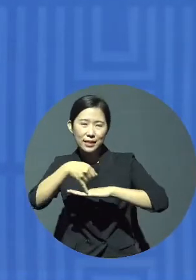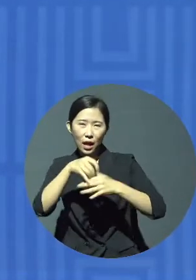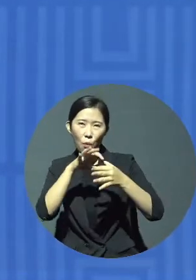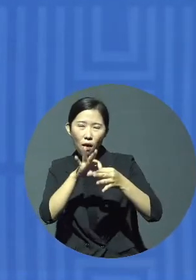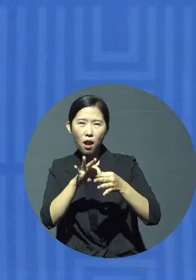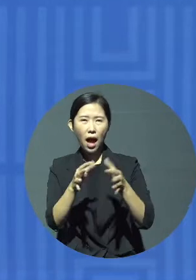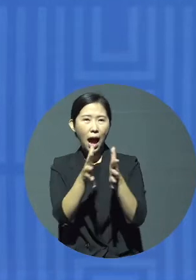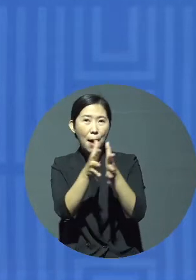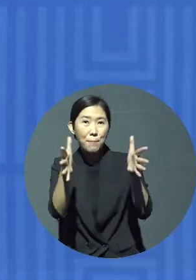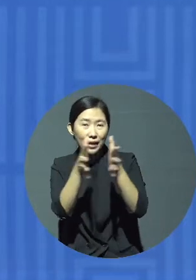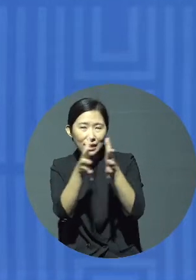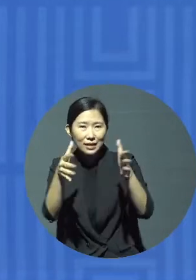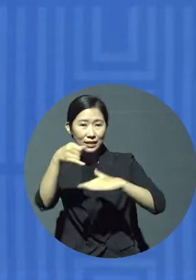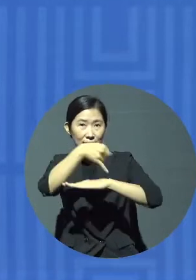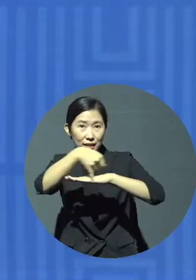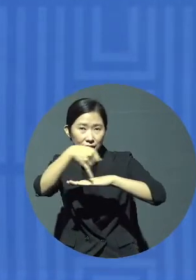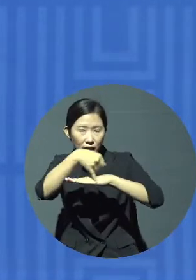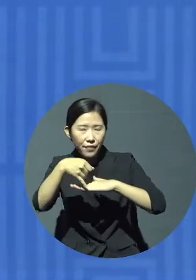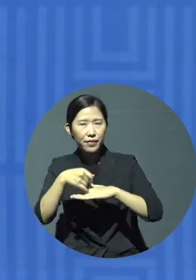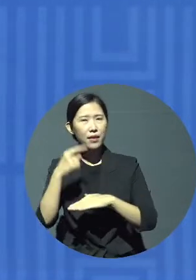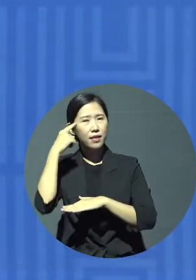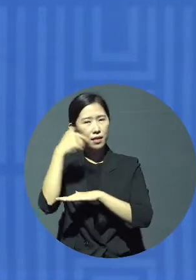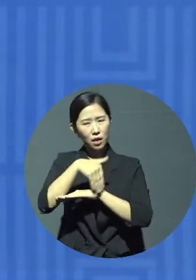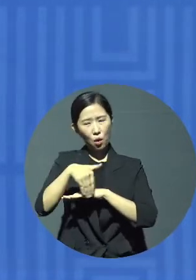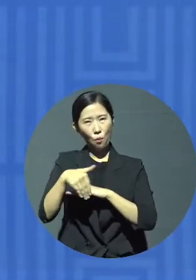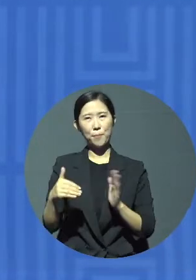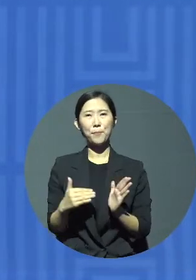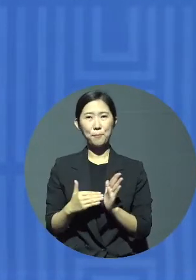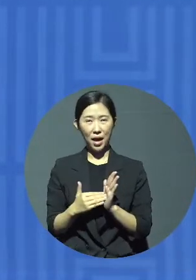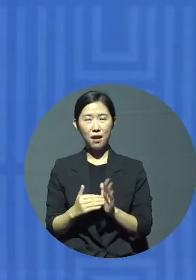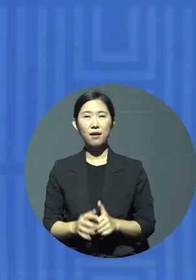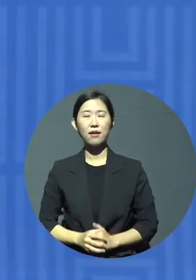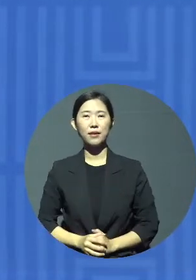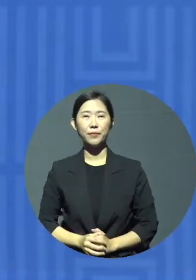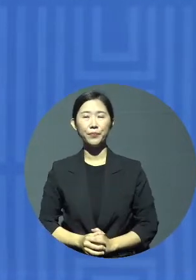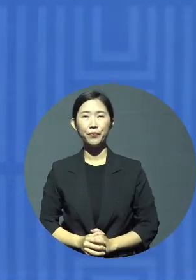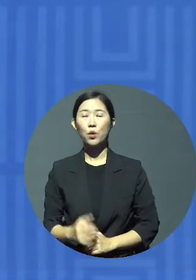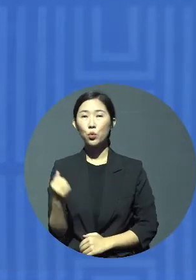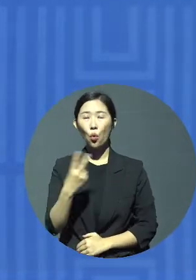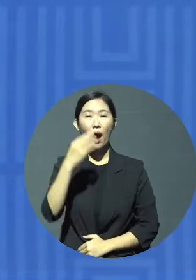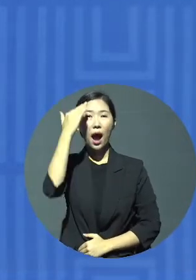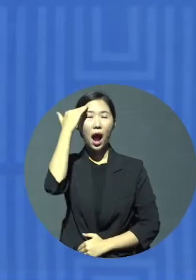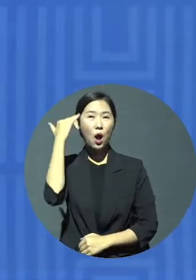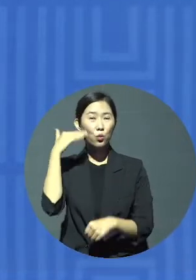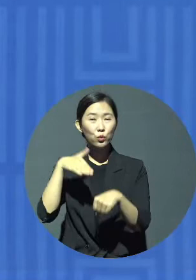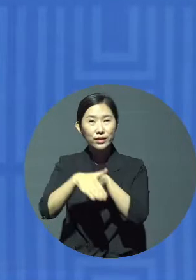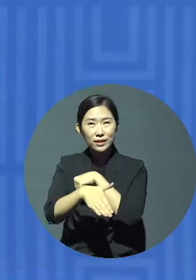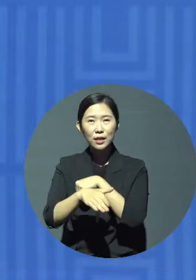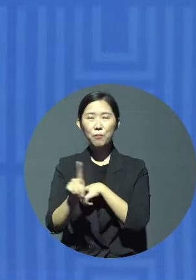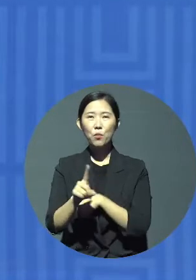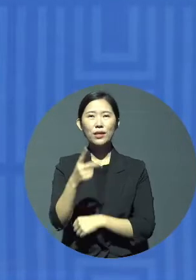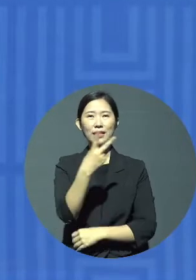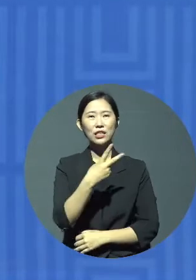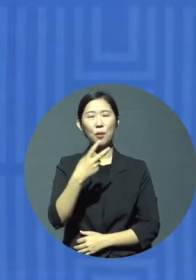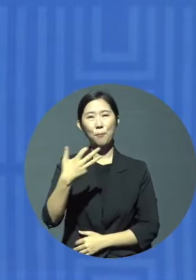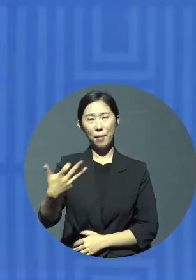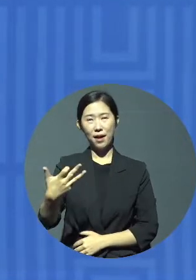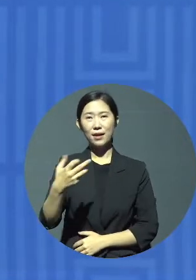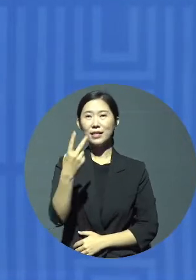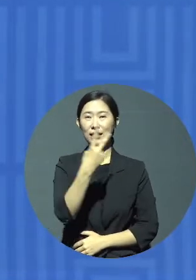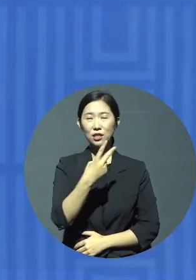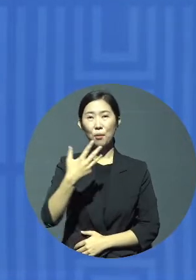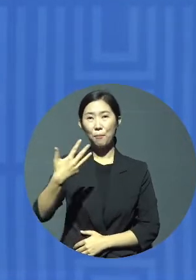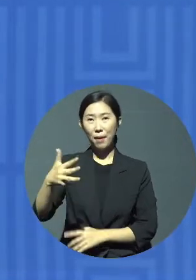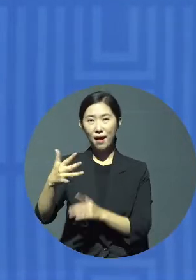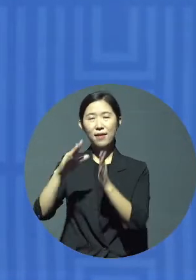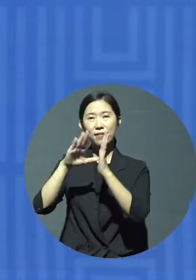디자인 컨셉을 구축하시기도 했습니다. 이때 디자인한 한국형 욕실로 2008년 대한민국 굿 디자인